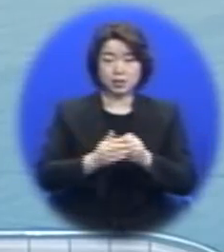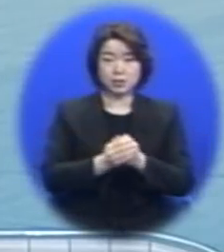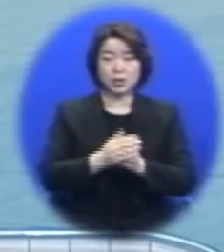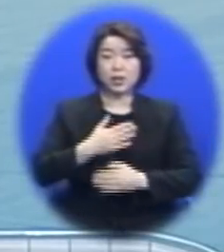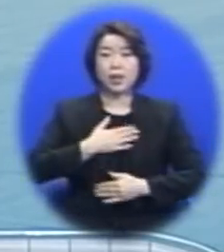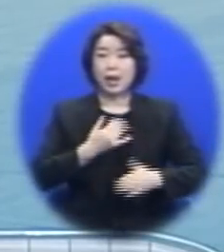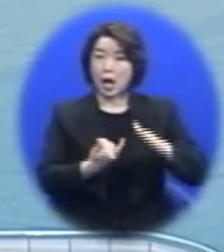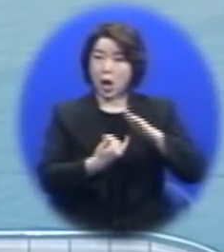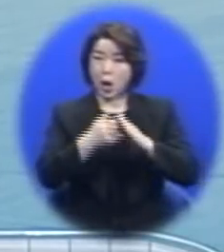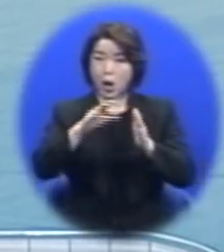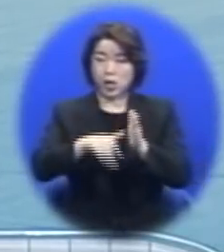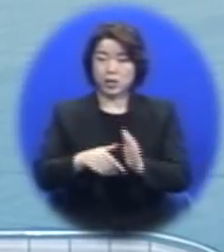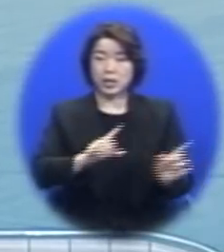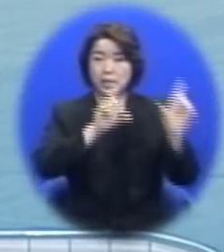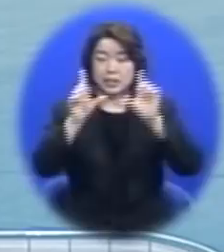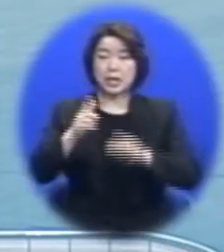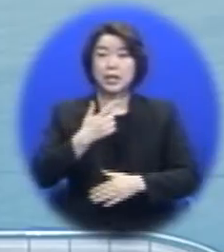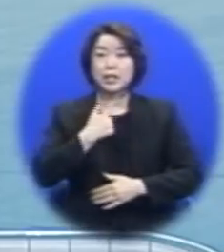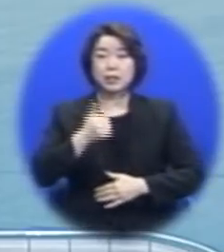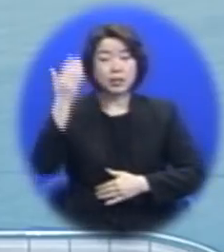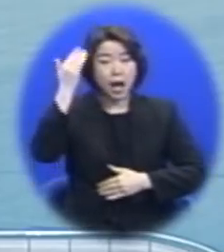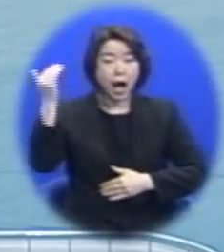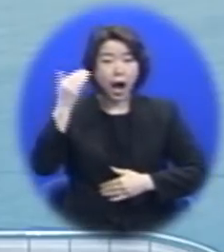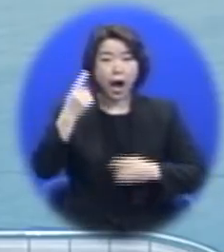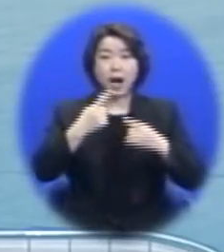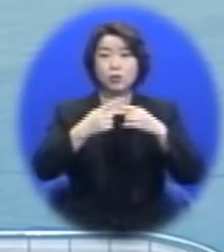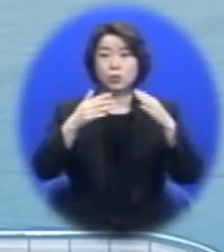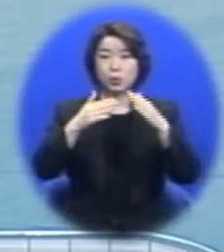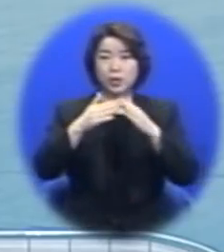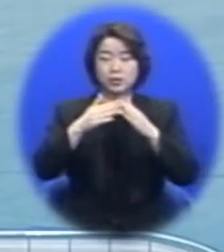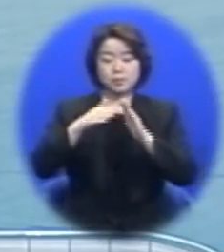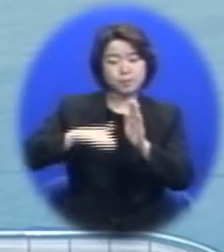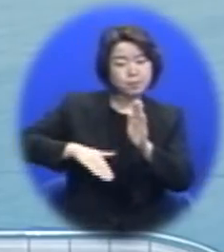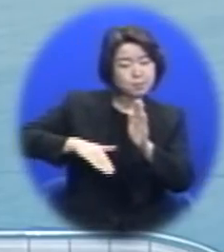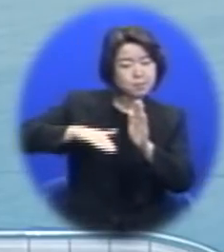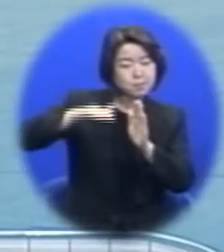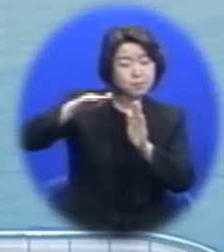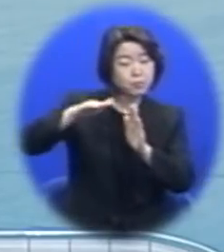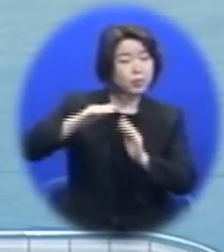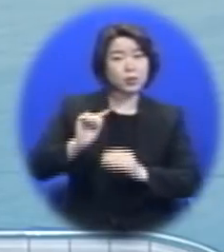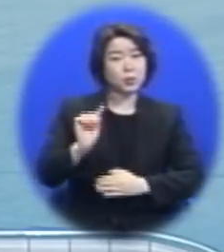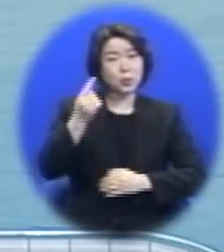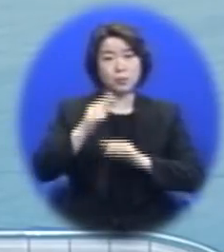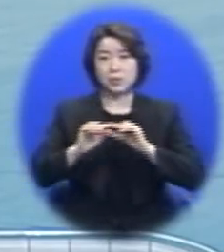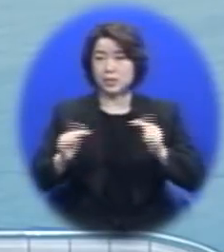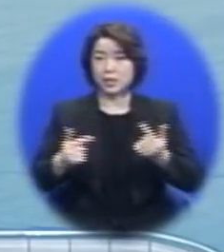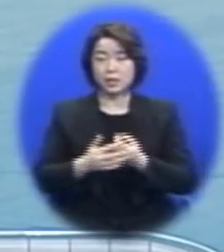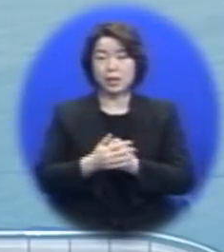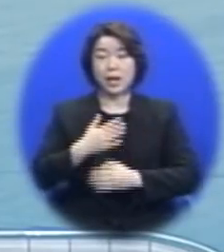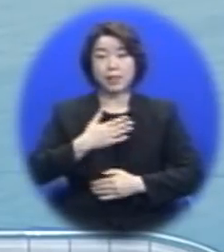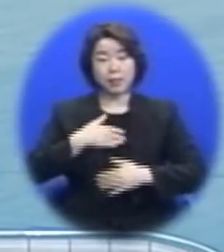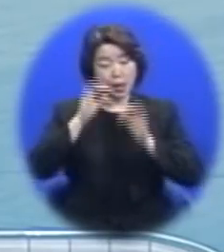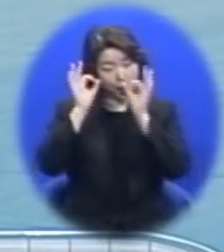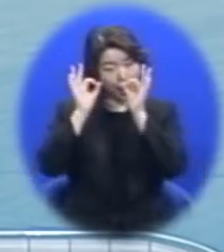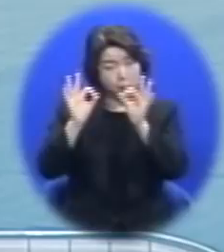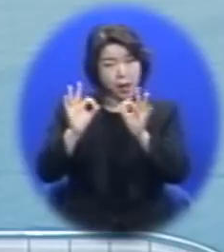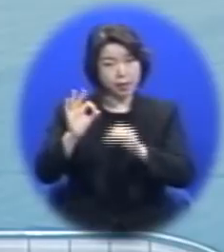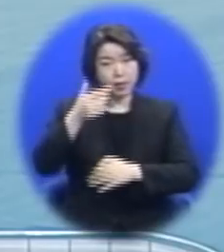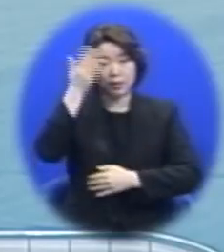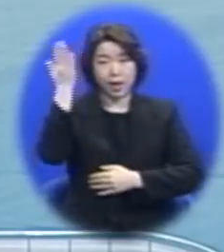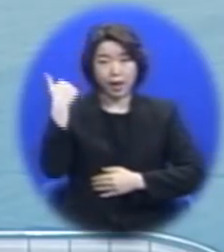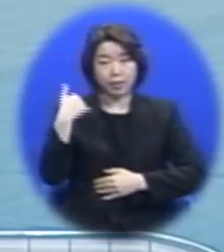어려서 살았던 우리 한국 교회는 결코 수준 있는 교회가 아니었어요. 제가 그때 보았던 우리